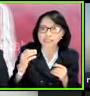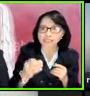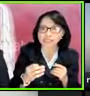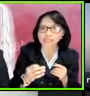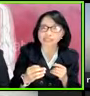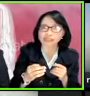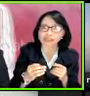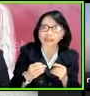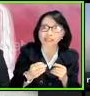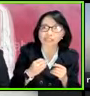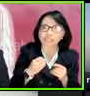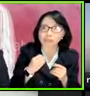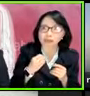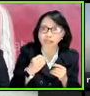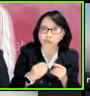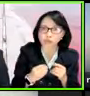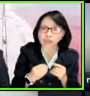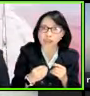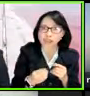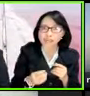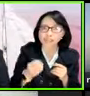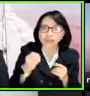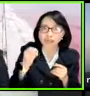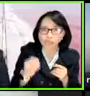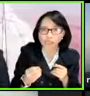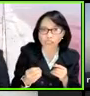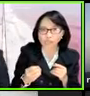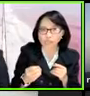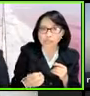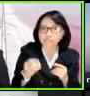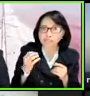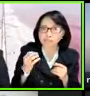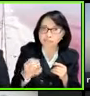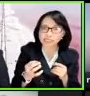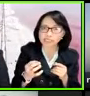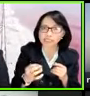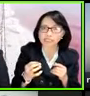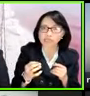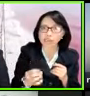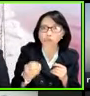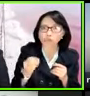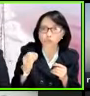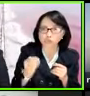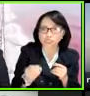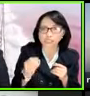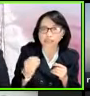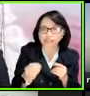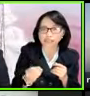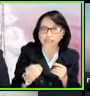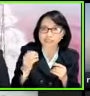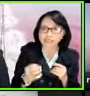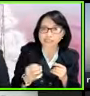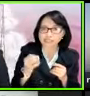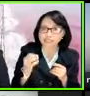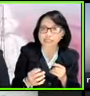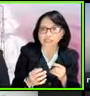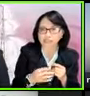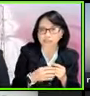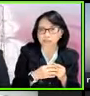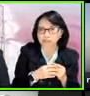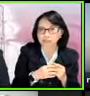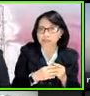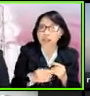Rahasianya dinyatakan kepadaku dengan Wahyu seperti yang telah Putu list diatas dengan